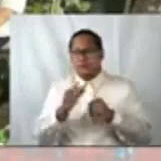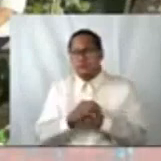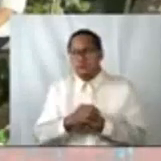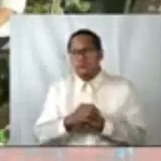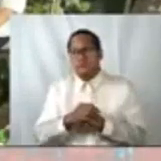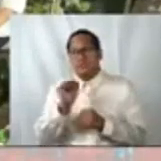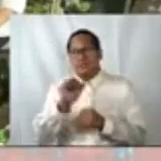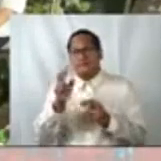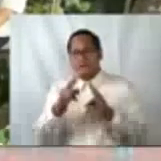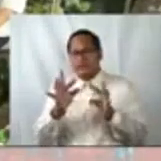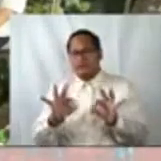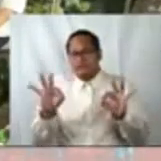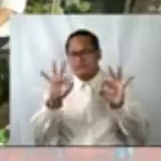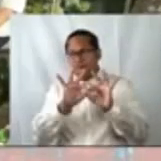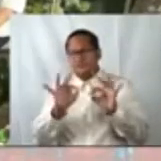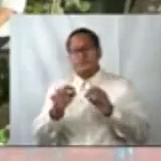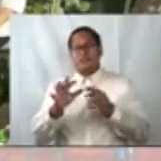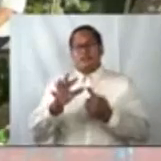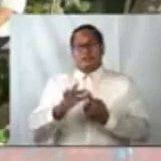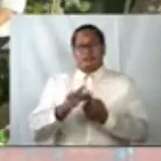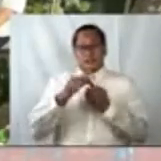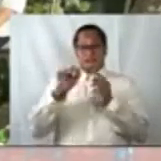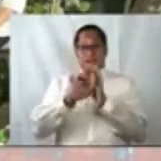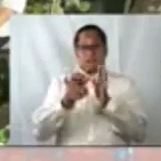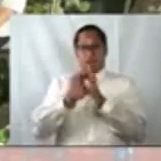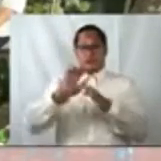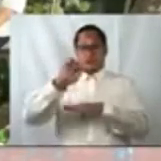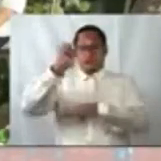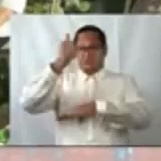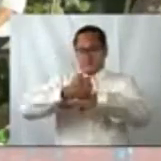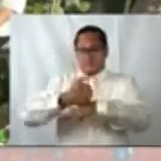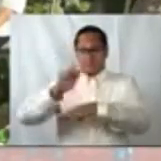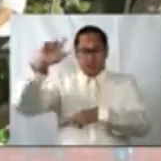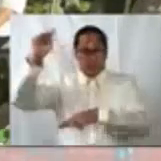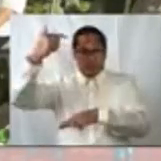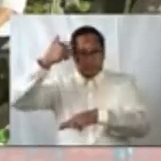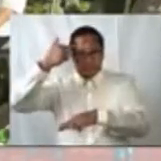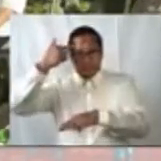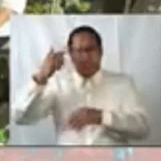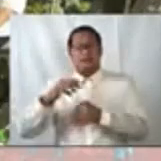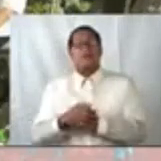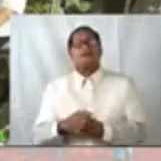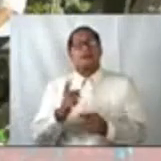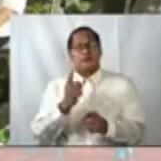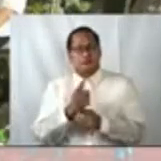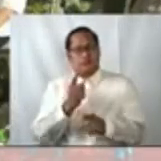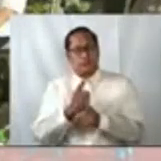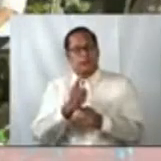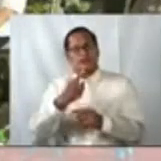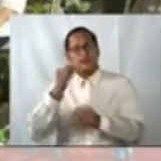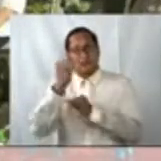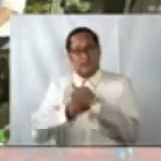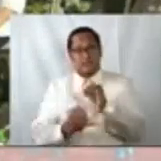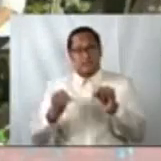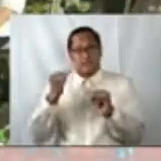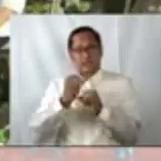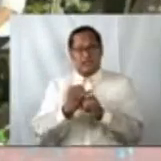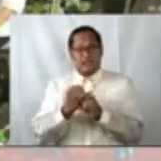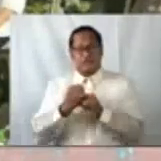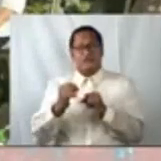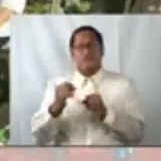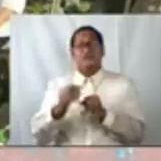Why, yes, especially when you want to establish a state. Hindi po ba? Kaya yes, nga po yung international, magdadigress ako na